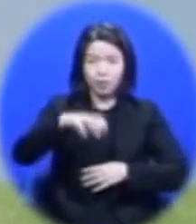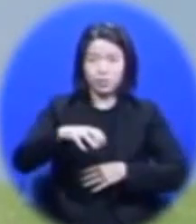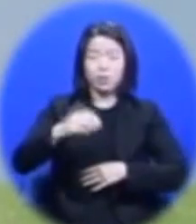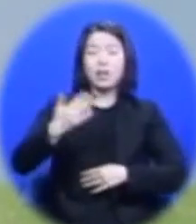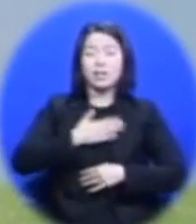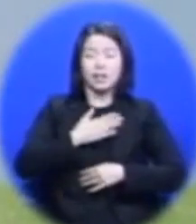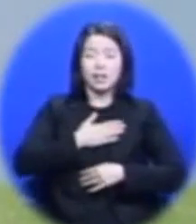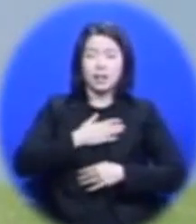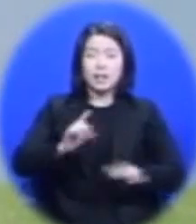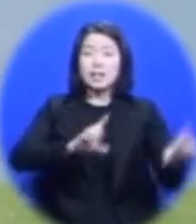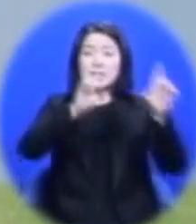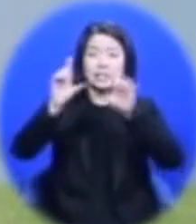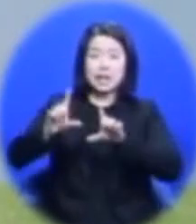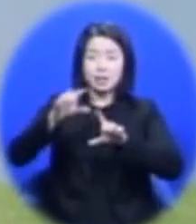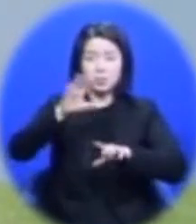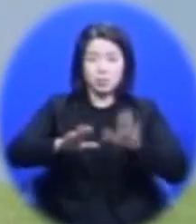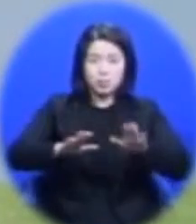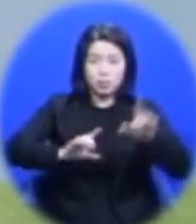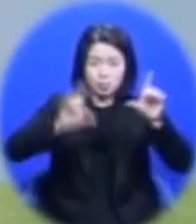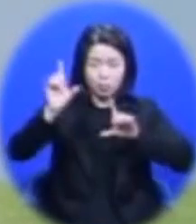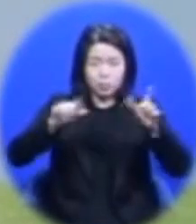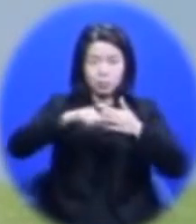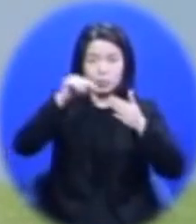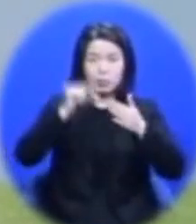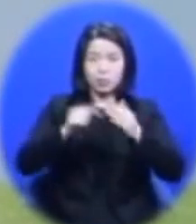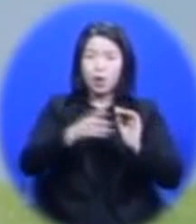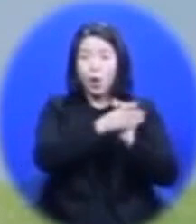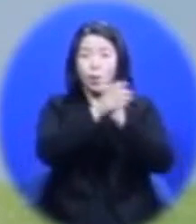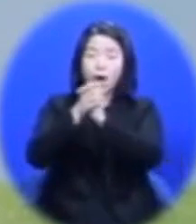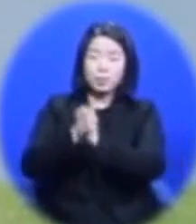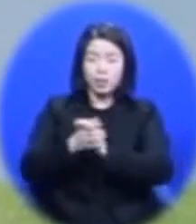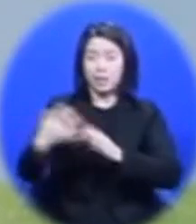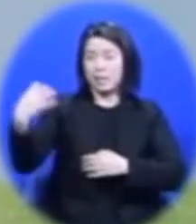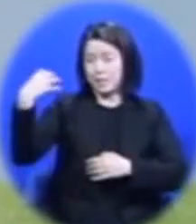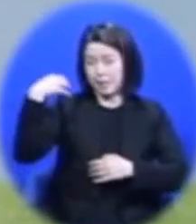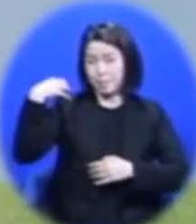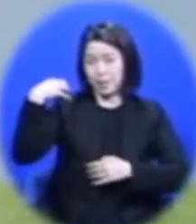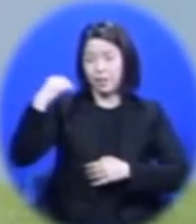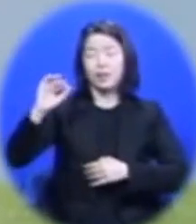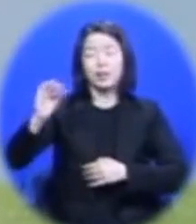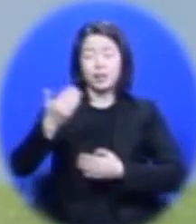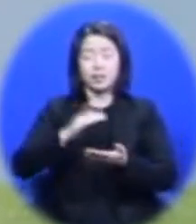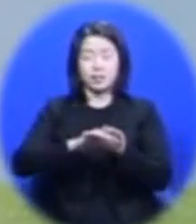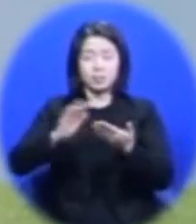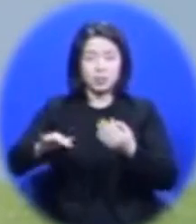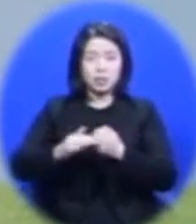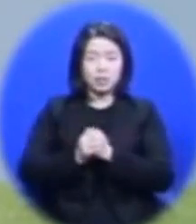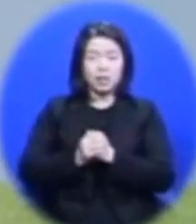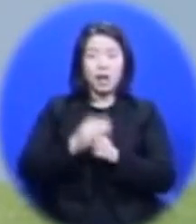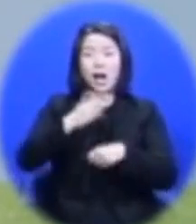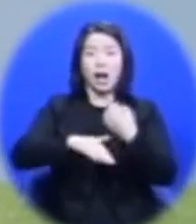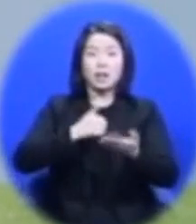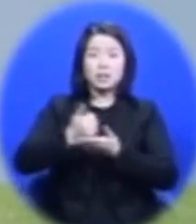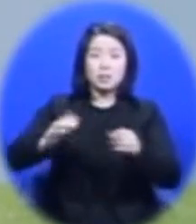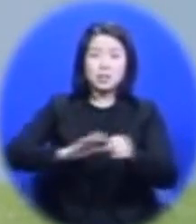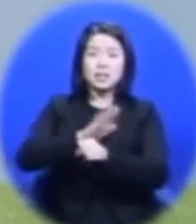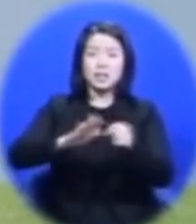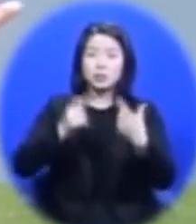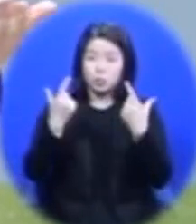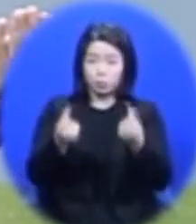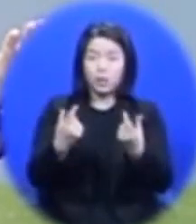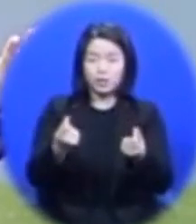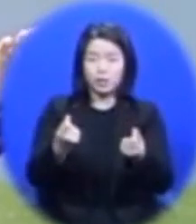내가 내 삶의 현장 속에서 화목하게 하는 사명을 감당하는 겁니다. 하나님의 사랑도 마찬가지입니다.